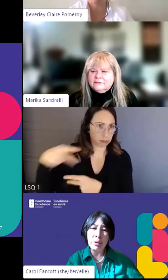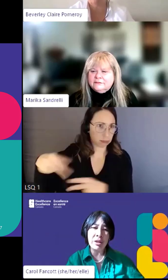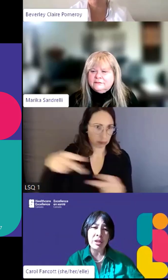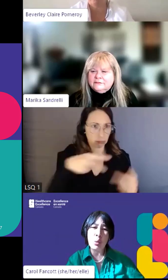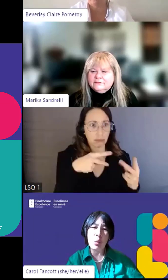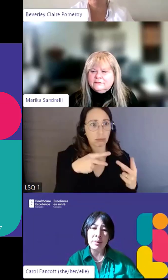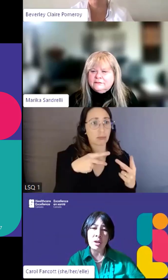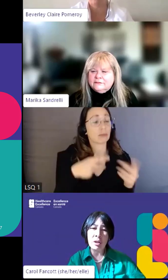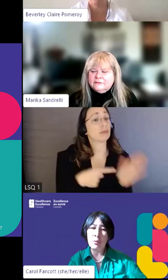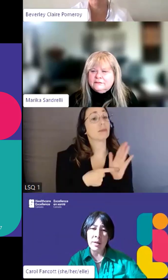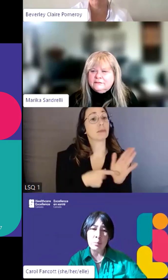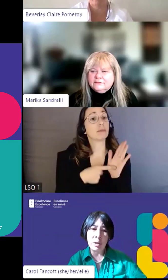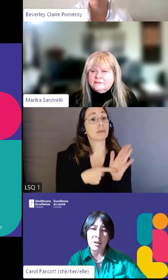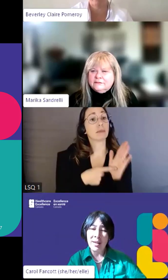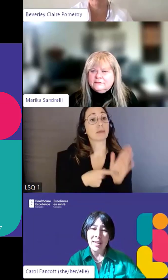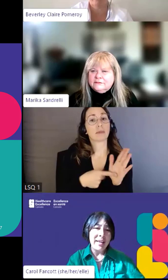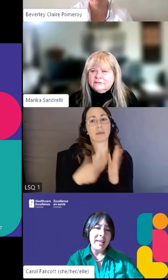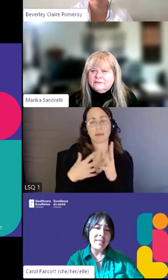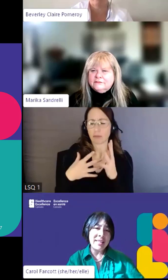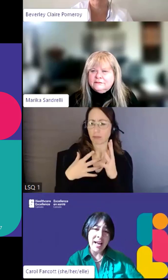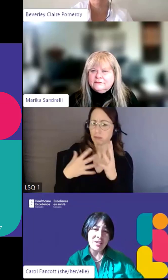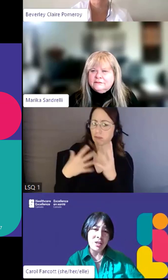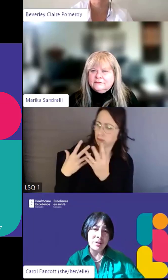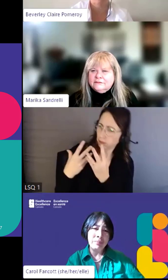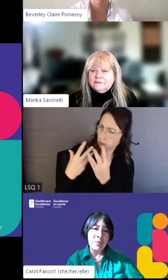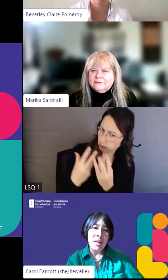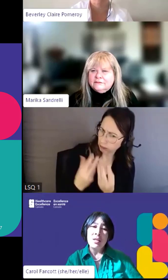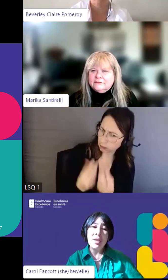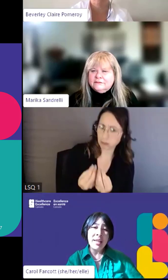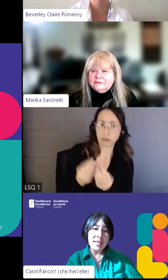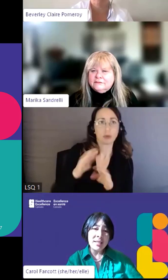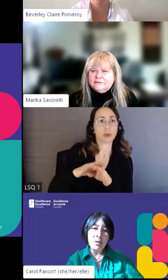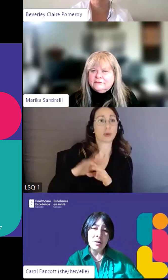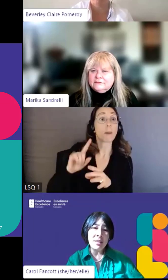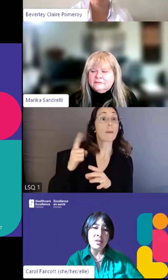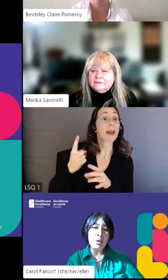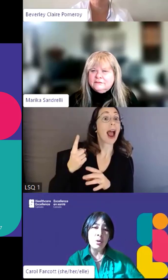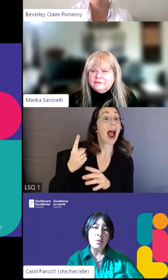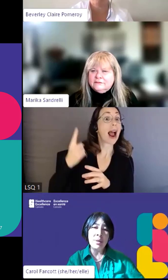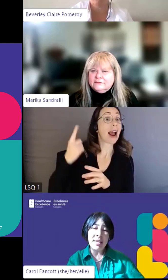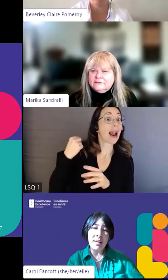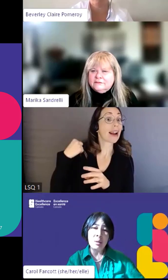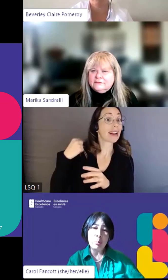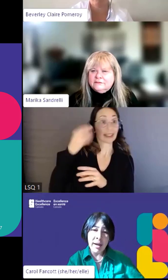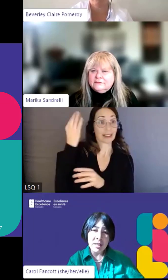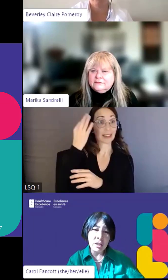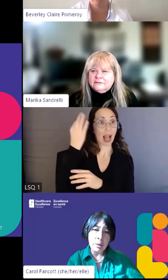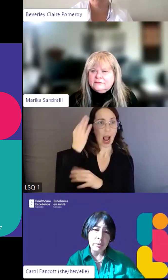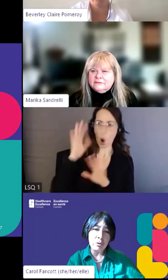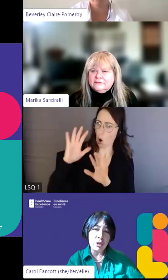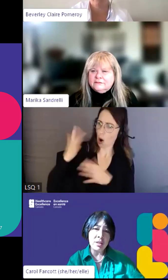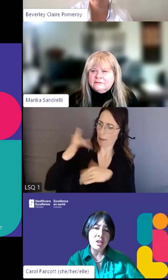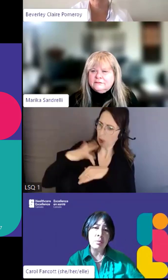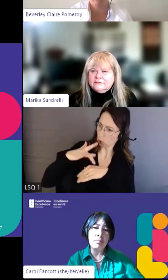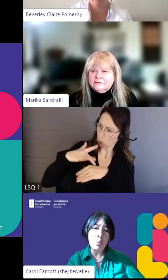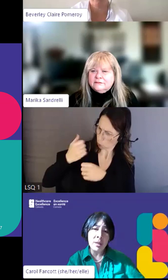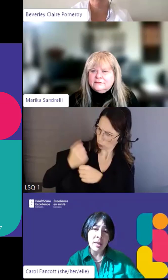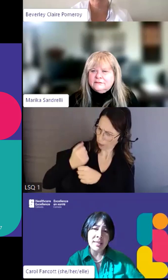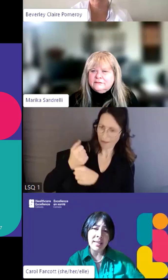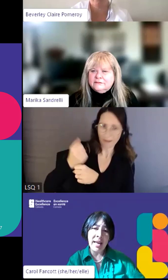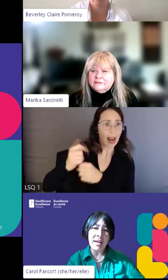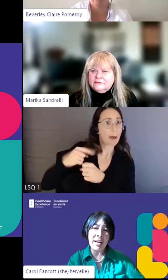première séance. Comment est-ce qu'on peut mettre en œuvre ce cadre? La prochaine session parlera des approches